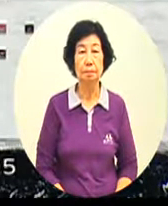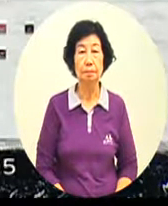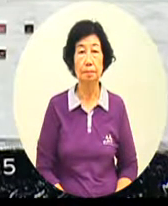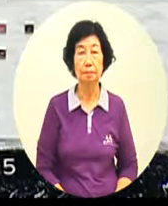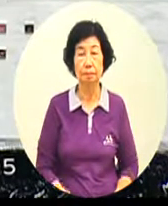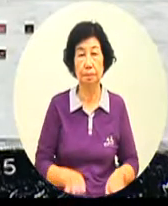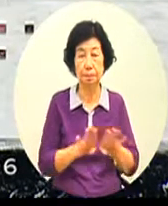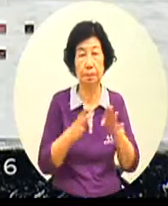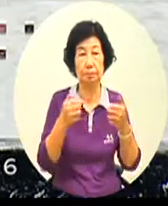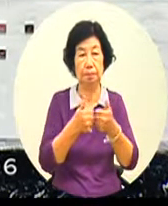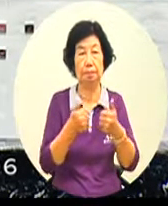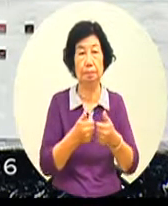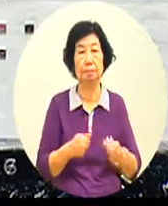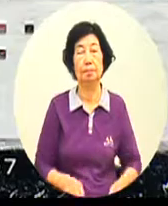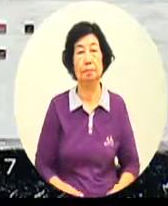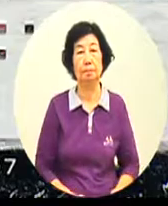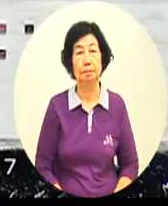好，开始开会。